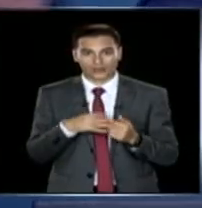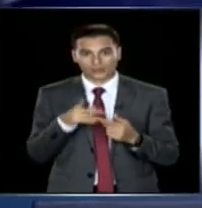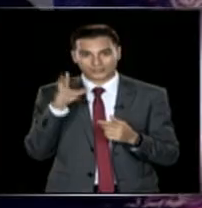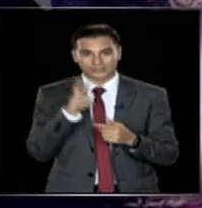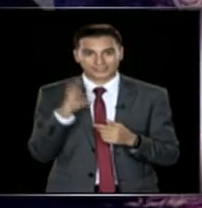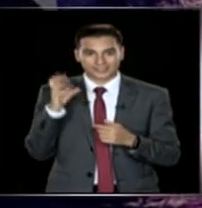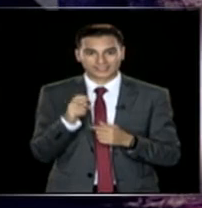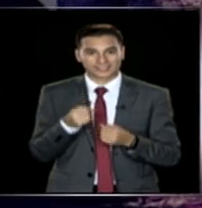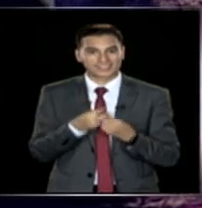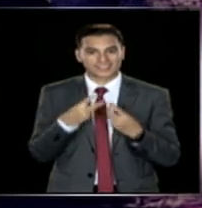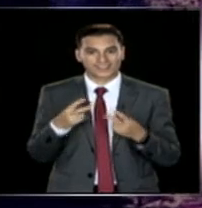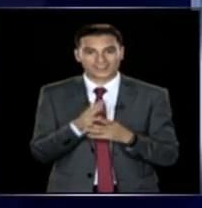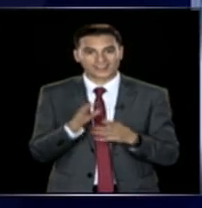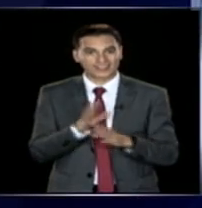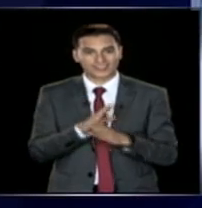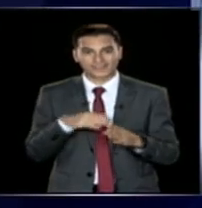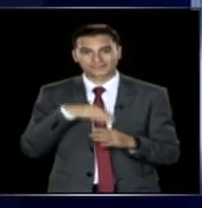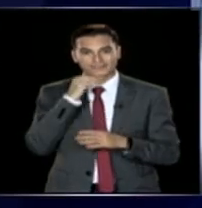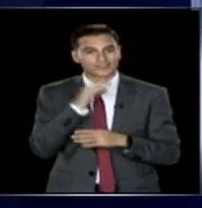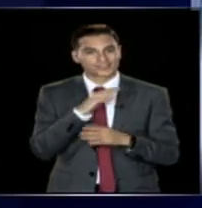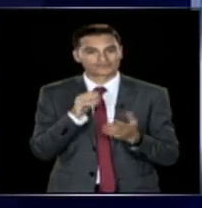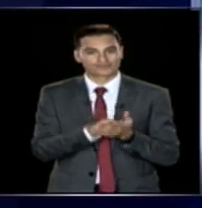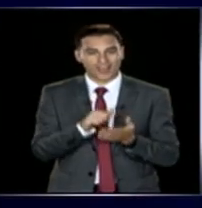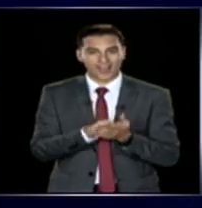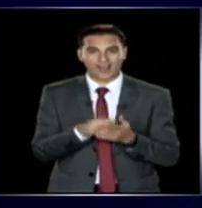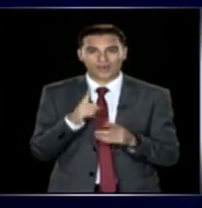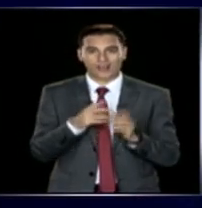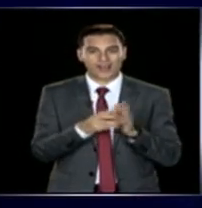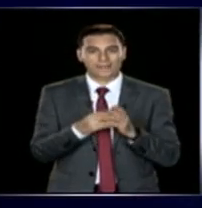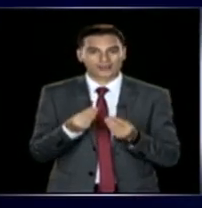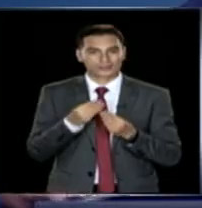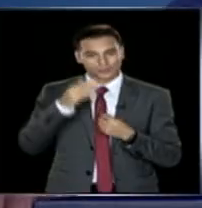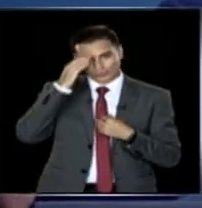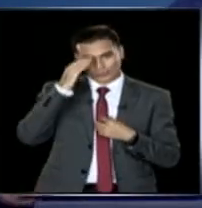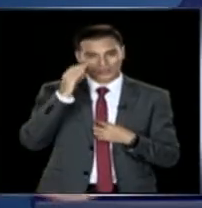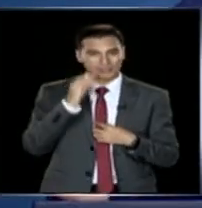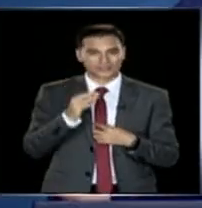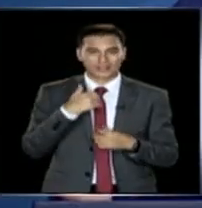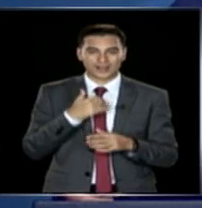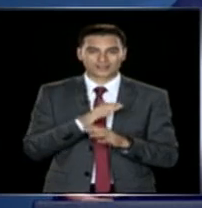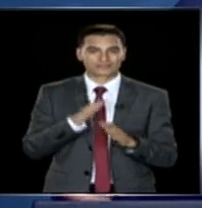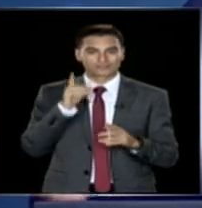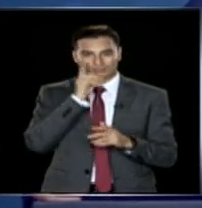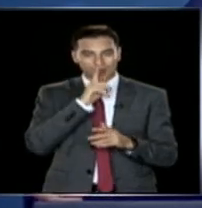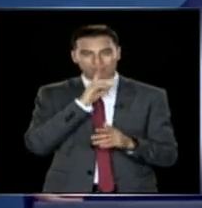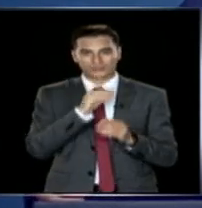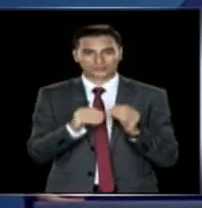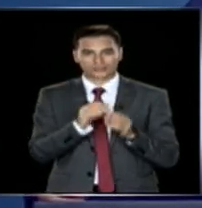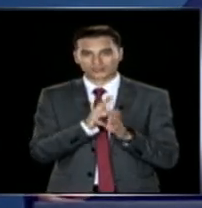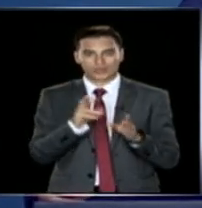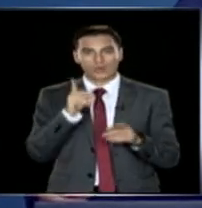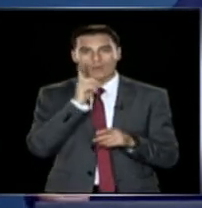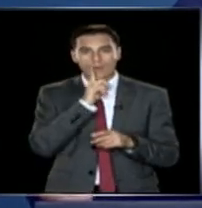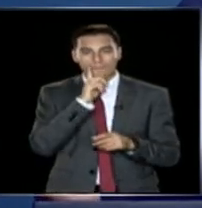سينا. دي مش تبعي بقى. لا طمع كتير. بعدين اهلك هيقولوا لك لا ما تتجوزش من بره. لا بالعكس، بالعكس ماما بتقول اللي